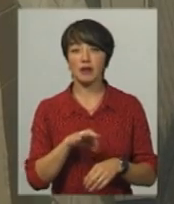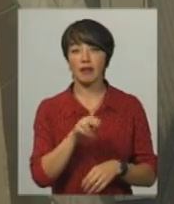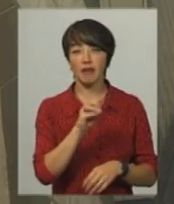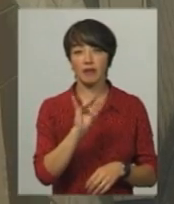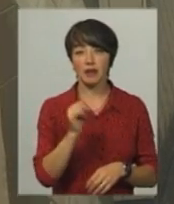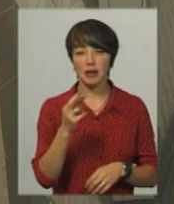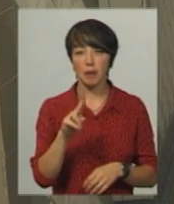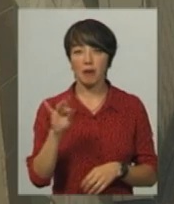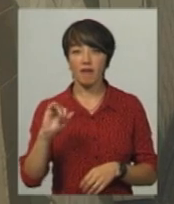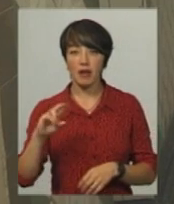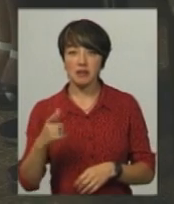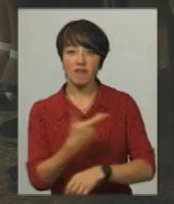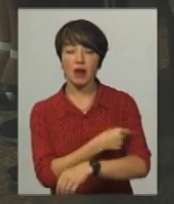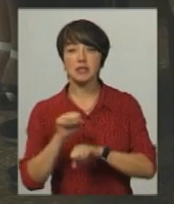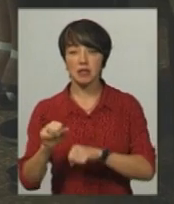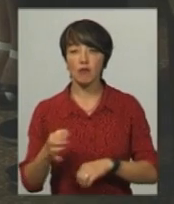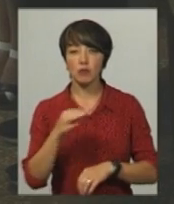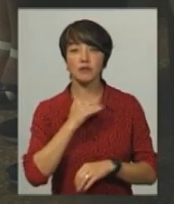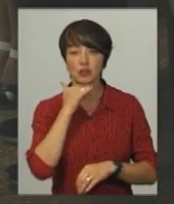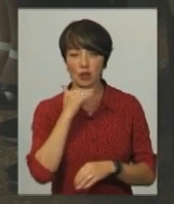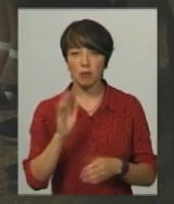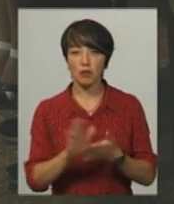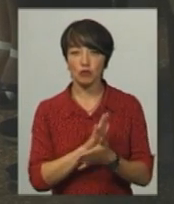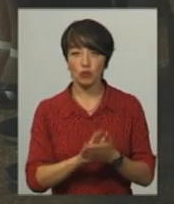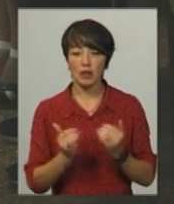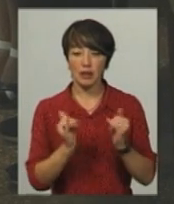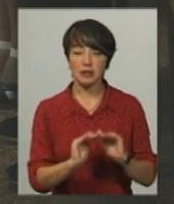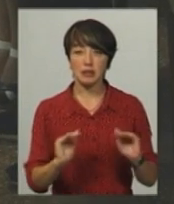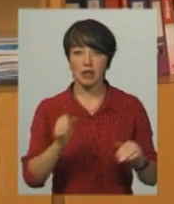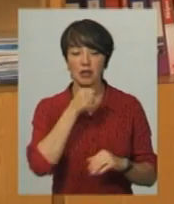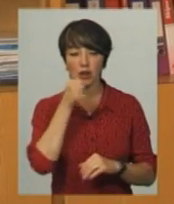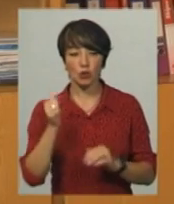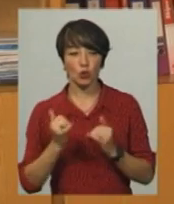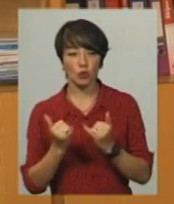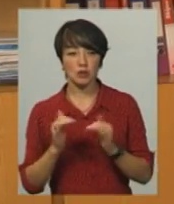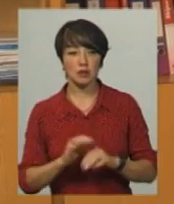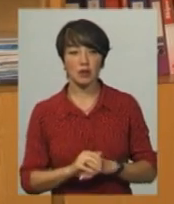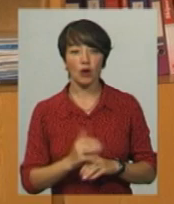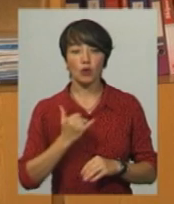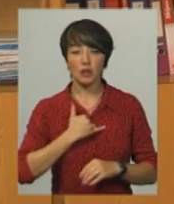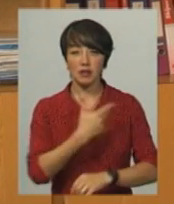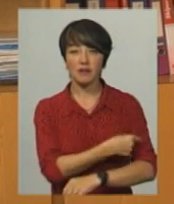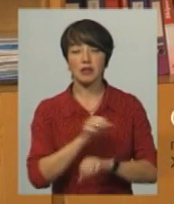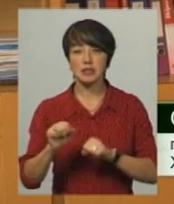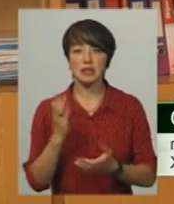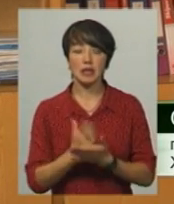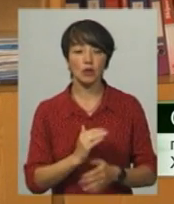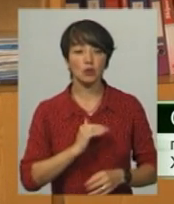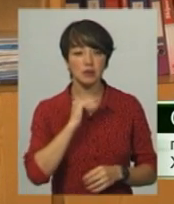правець, вакцини в області вистачає. Вона безкоштовна і для дітей, і для дорослих. У нас вакцини є